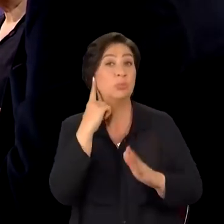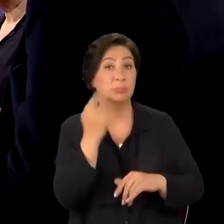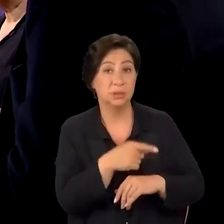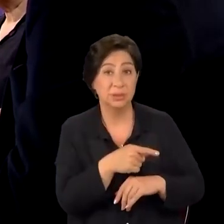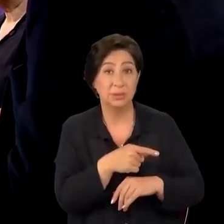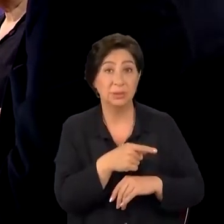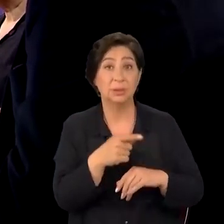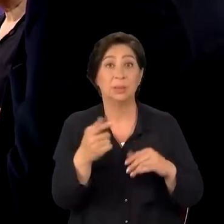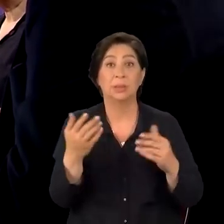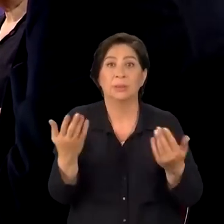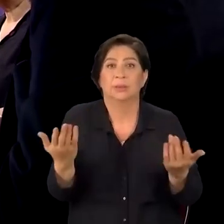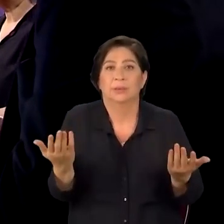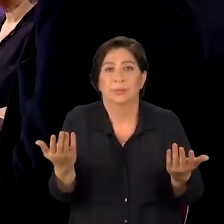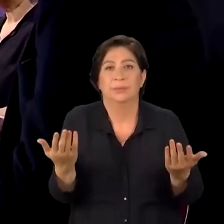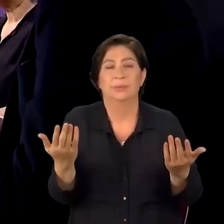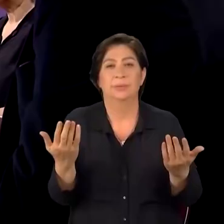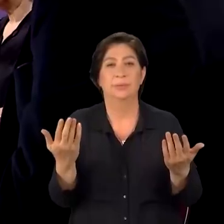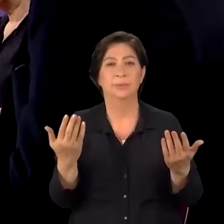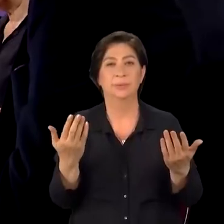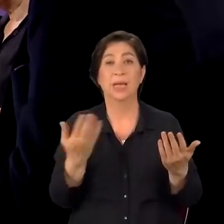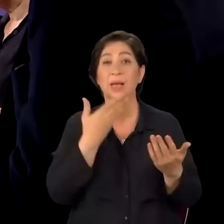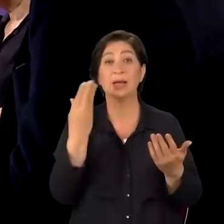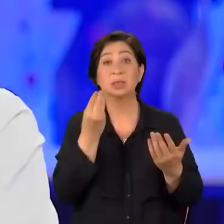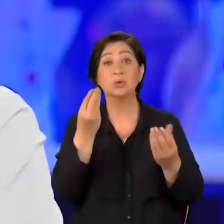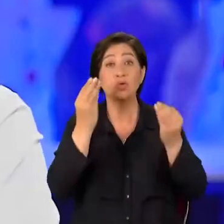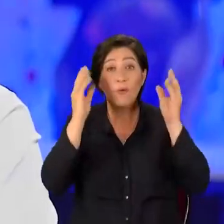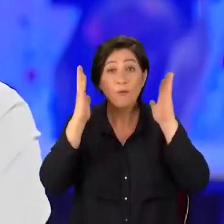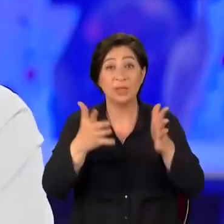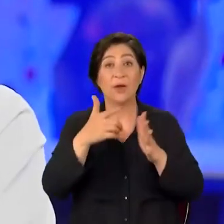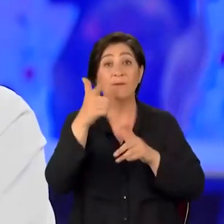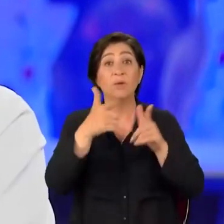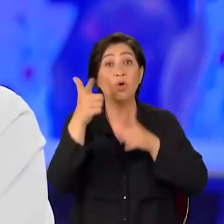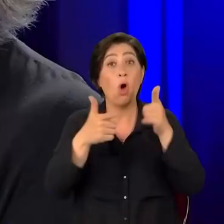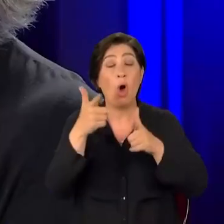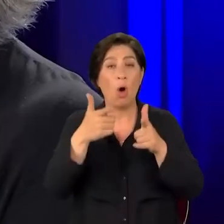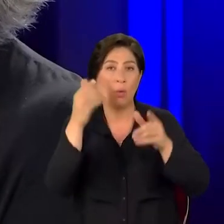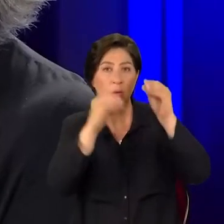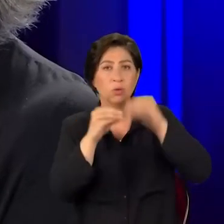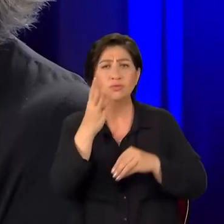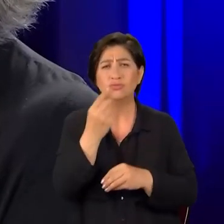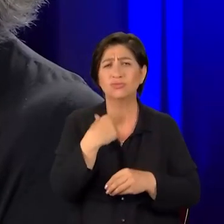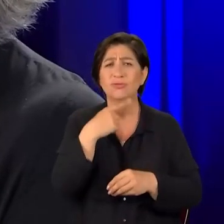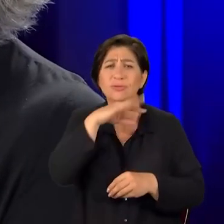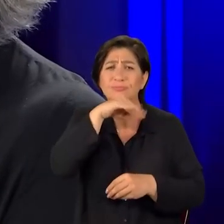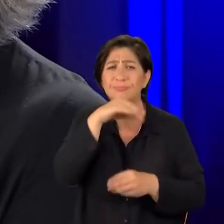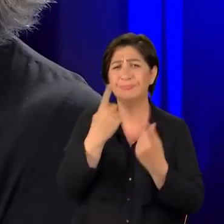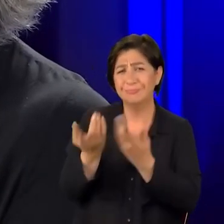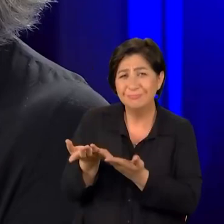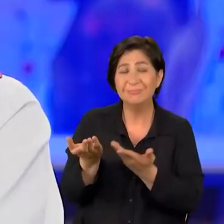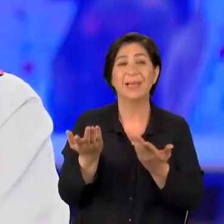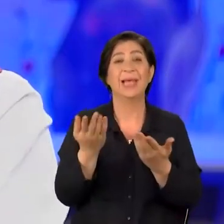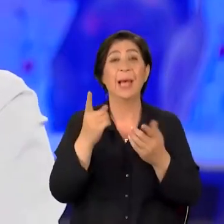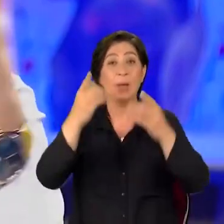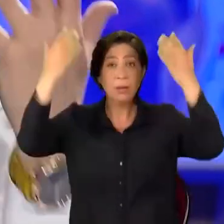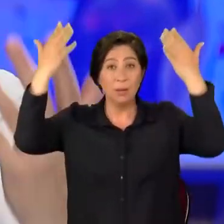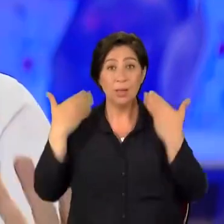vlogger, bir youtuber ve gençlerden çok daha fazla video koyuyor. Bir yandan tonton bir ihtiyar görüntüsü